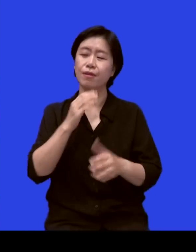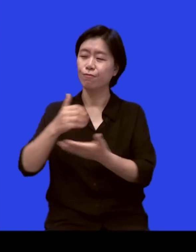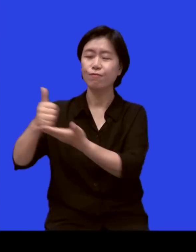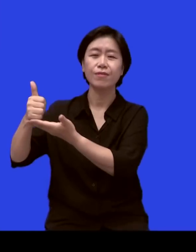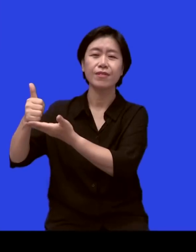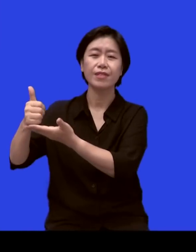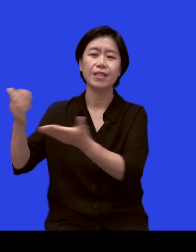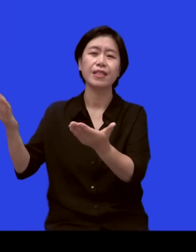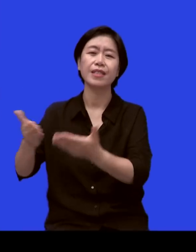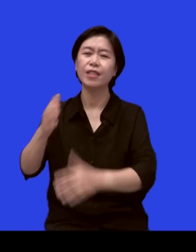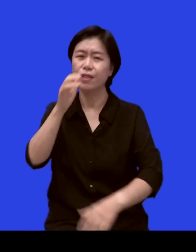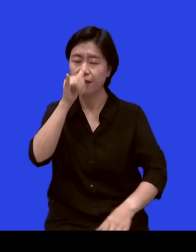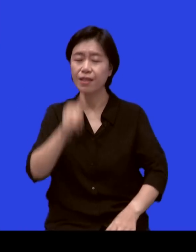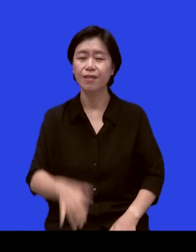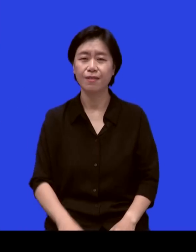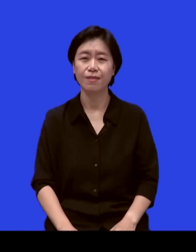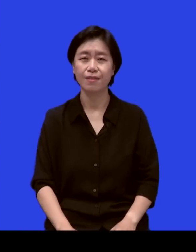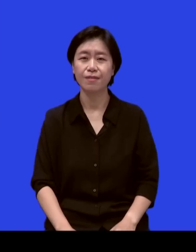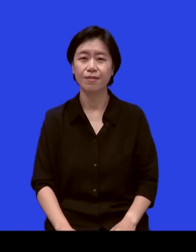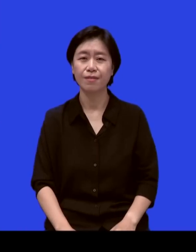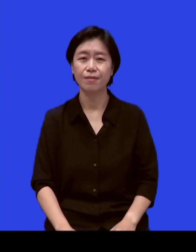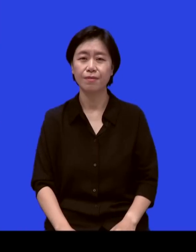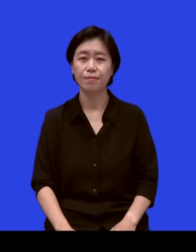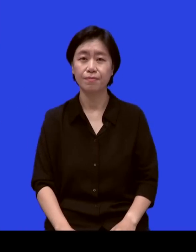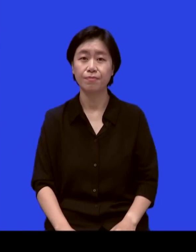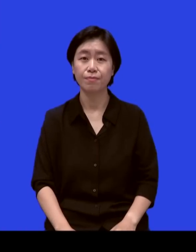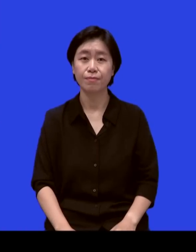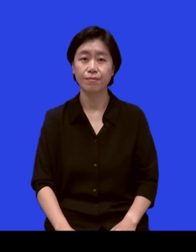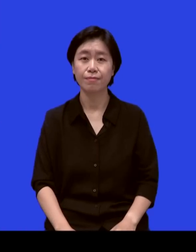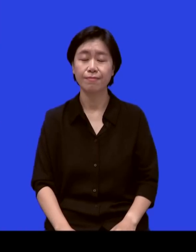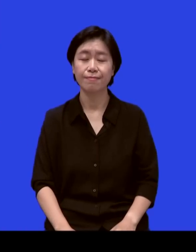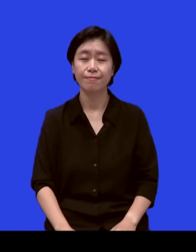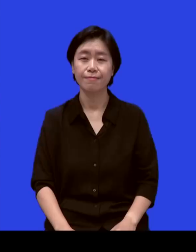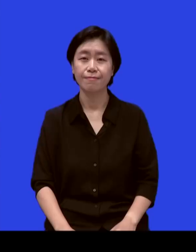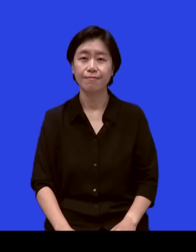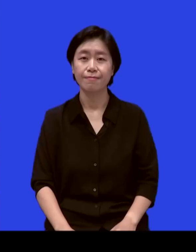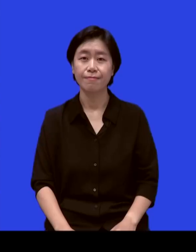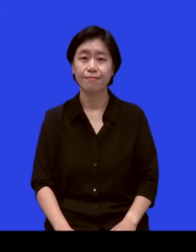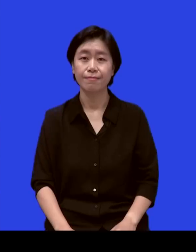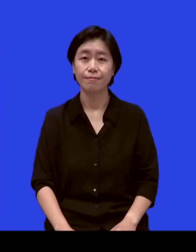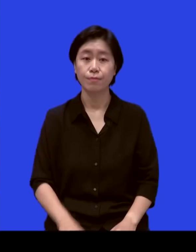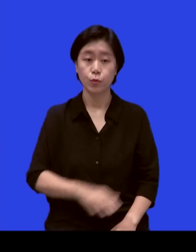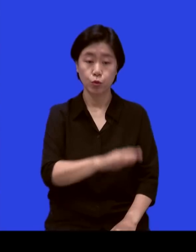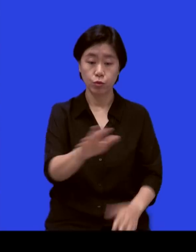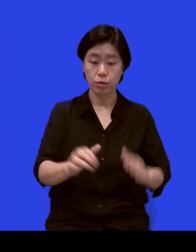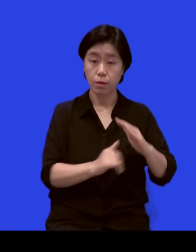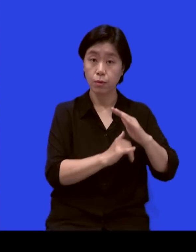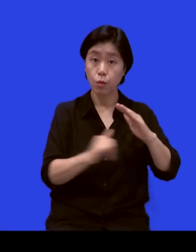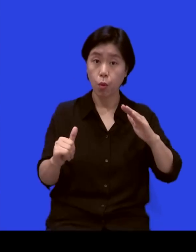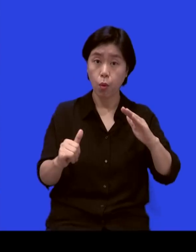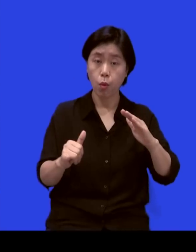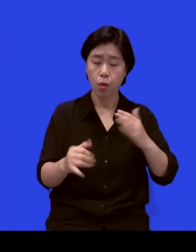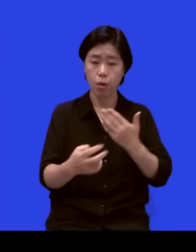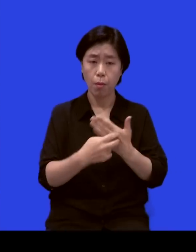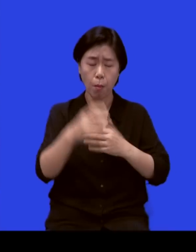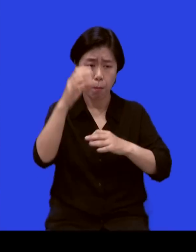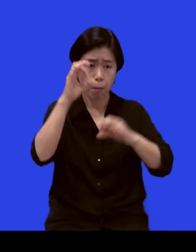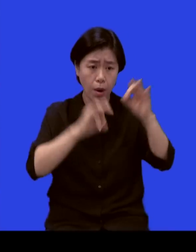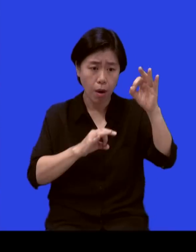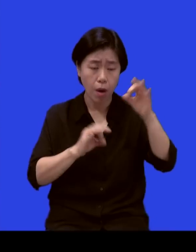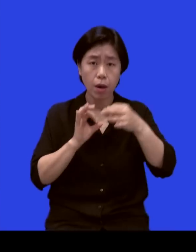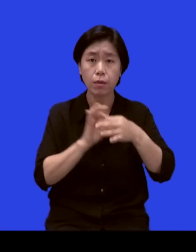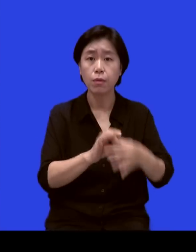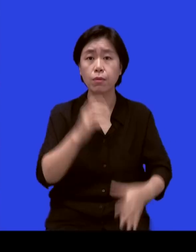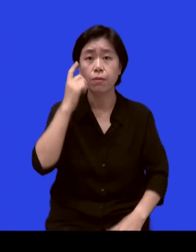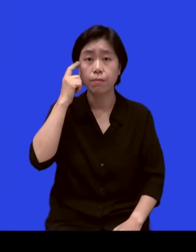네. 아무 일이 아멘입니다. 없으면 아멘. 네. 주님은 아무 일도 안 하실 네. 테니까. 네. 네. 왜 우리 가족에게 이런 의료 사고가 계속 이어지며